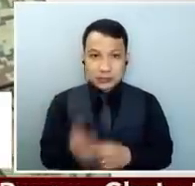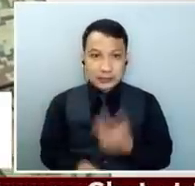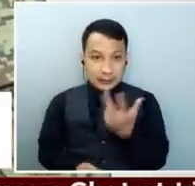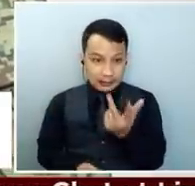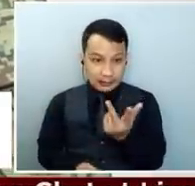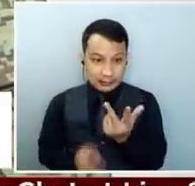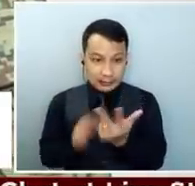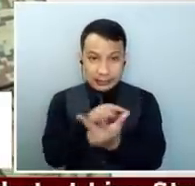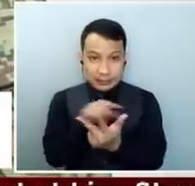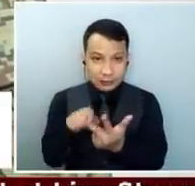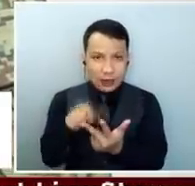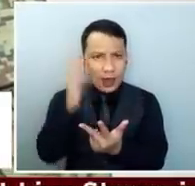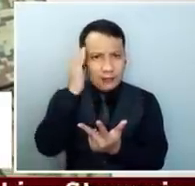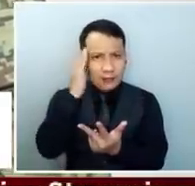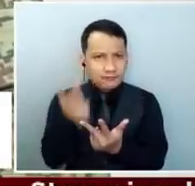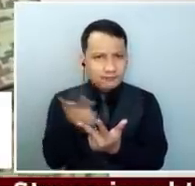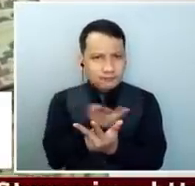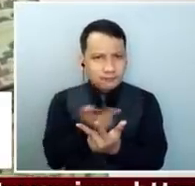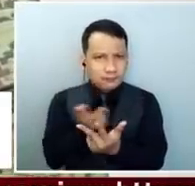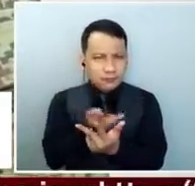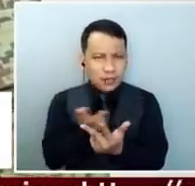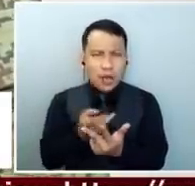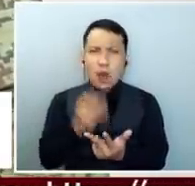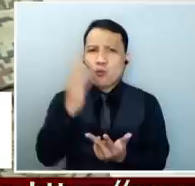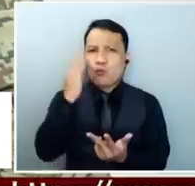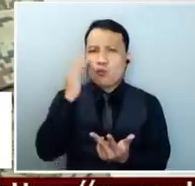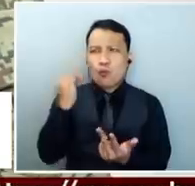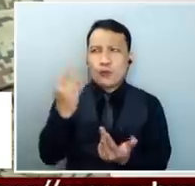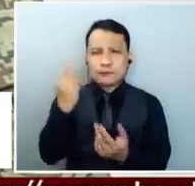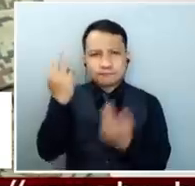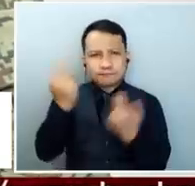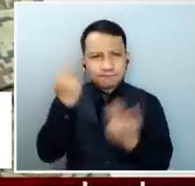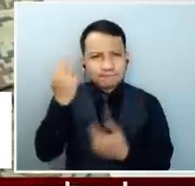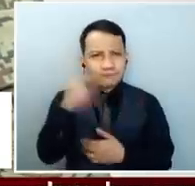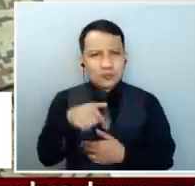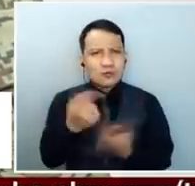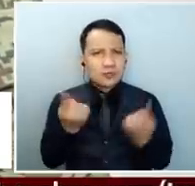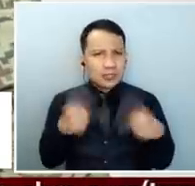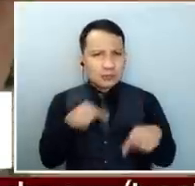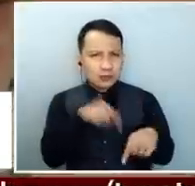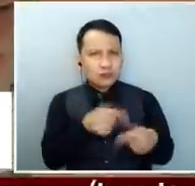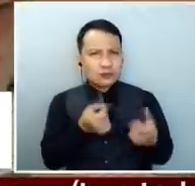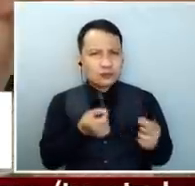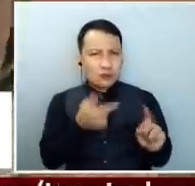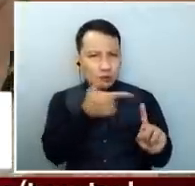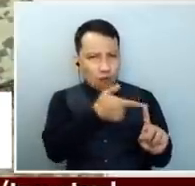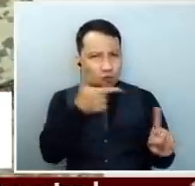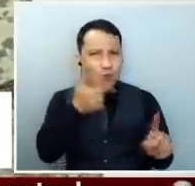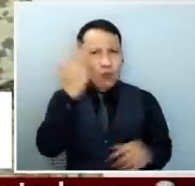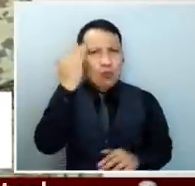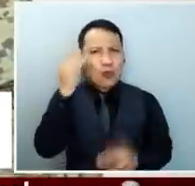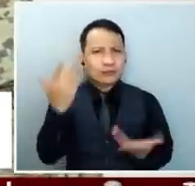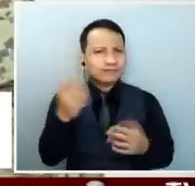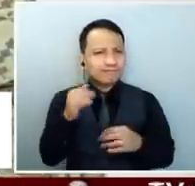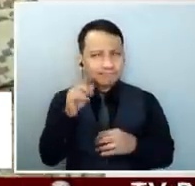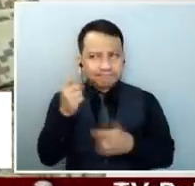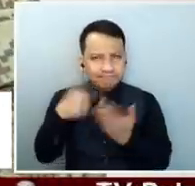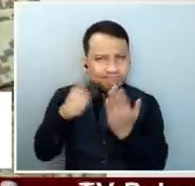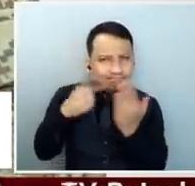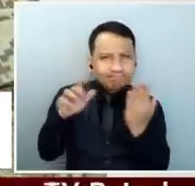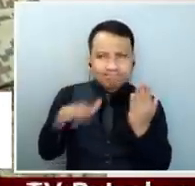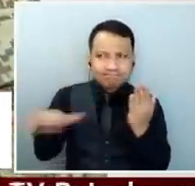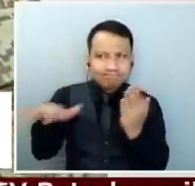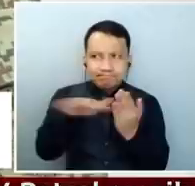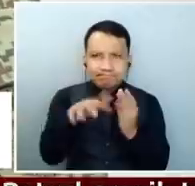At tinitingnan natin kung ano yung motibo, bakit ginawa dito sa biktima natin at bakit siya binaril. Lahat ng angulo titingnan natin, konektado ba